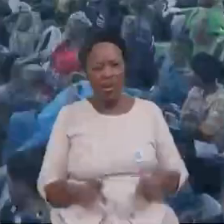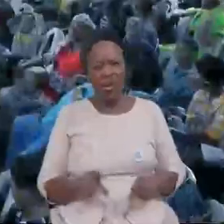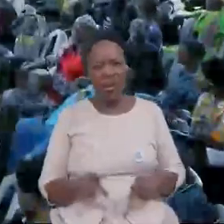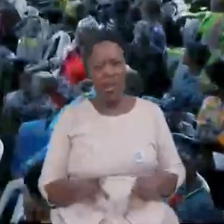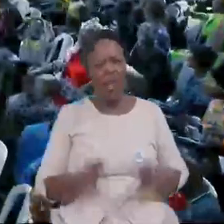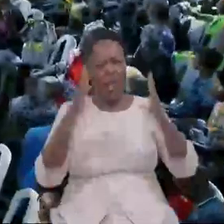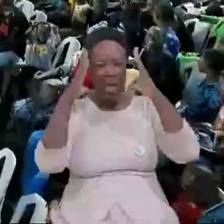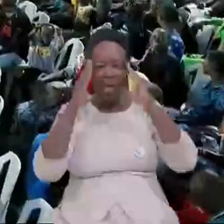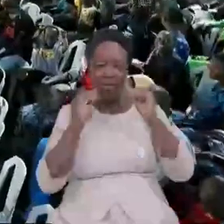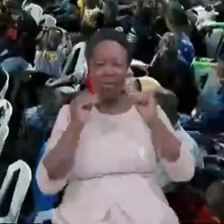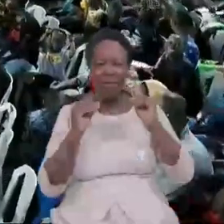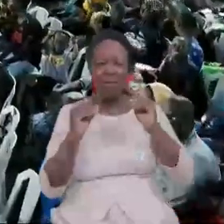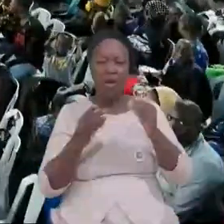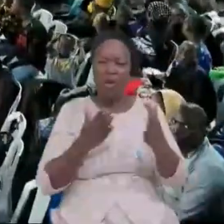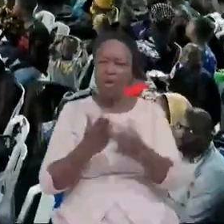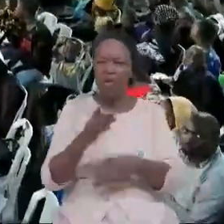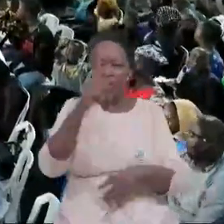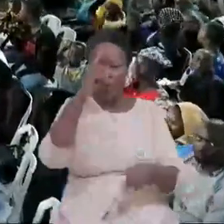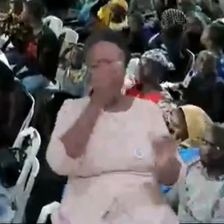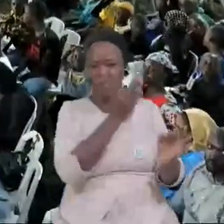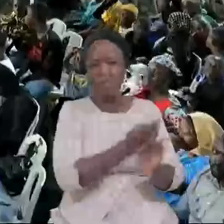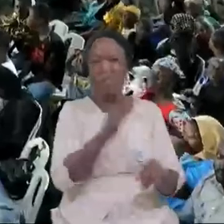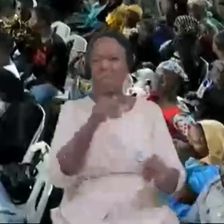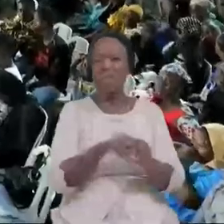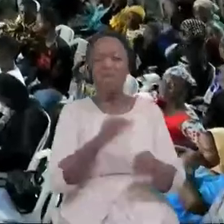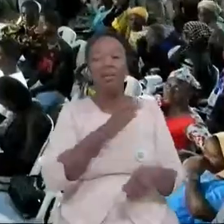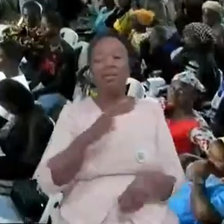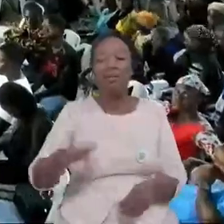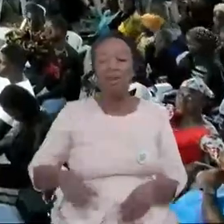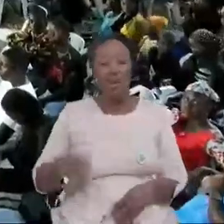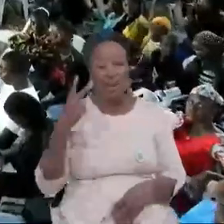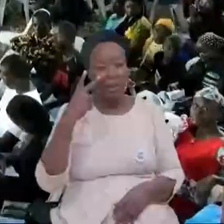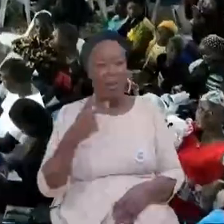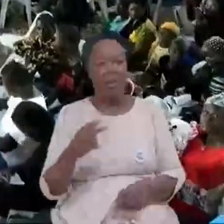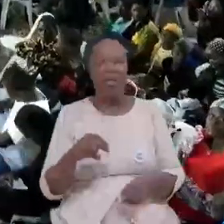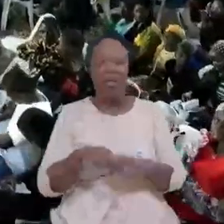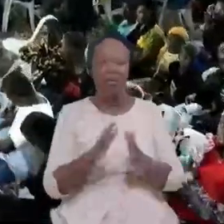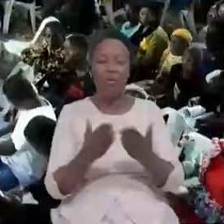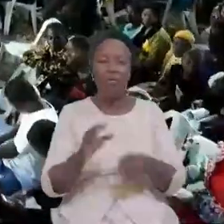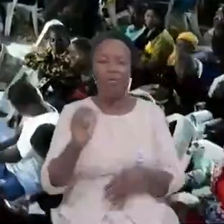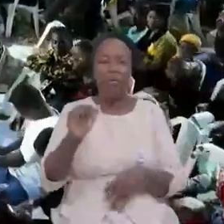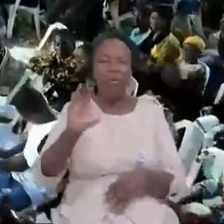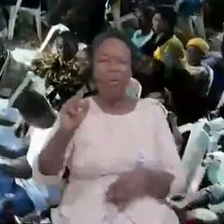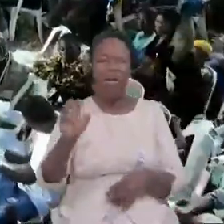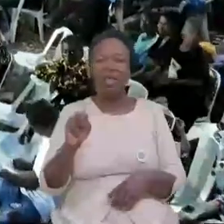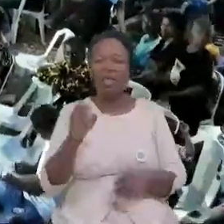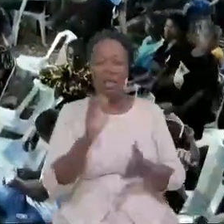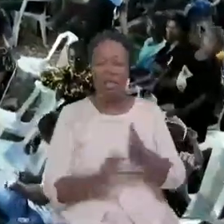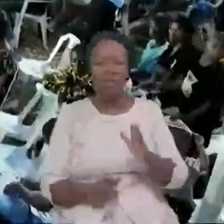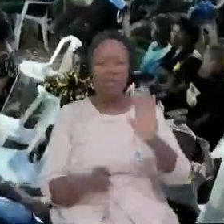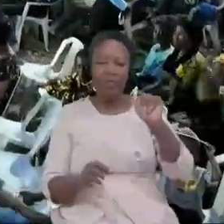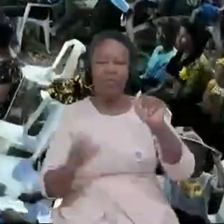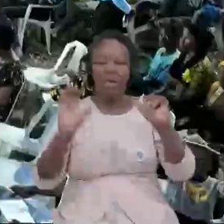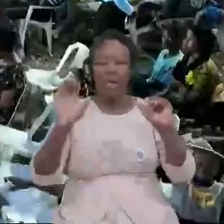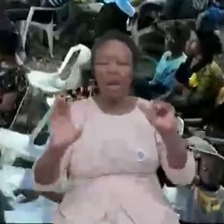L'expérience personnelle, par la foi en Christ. Actes chapitre 15. Lisons ici